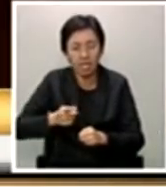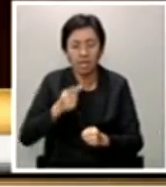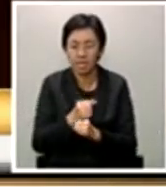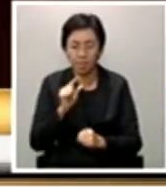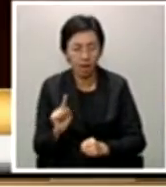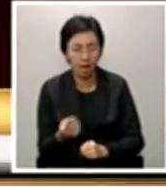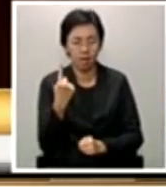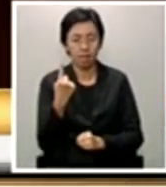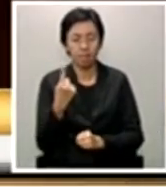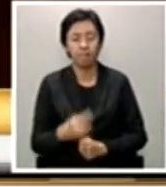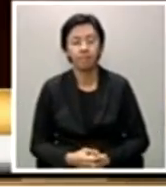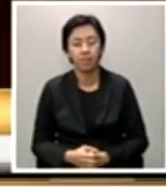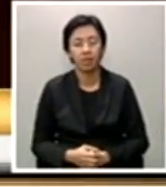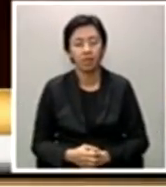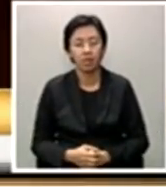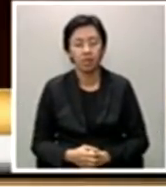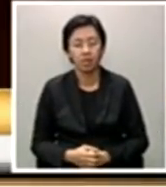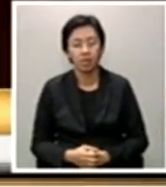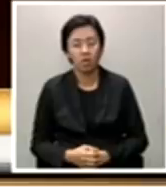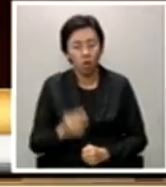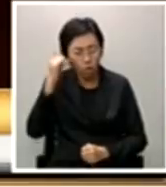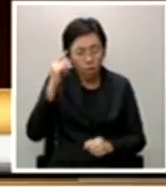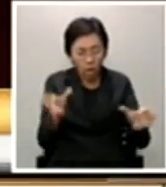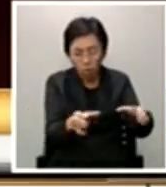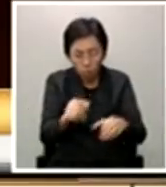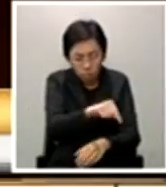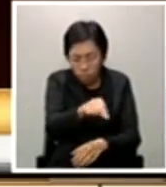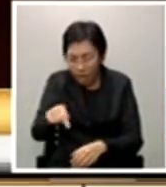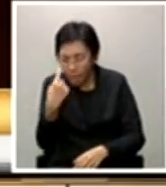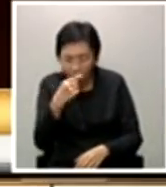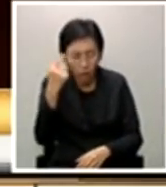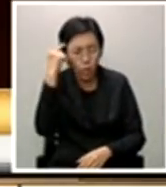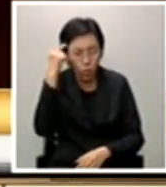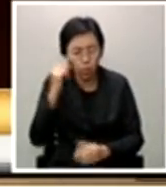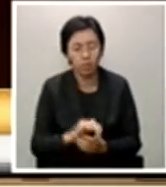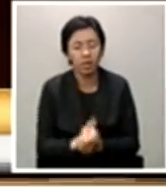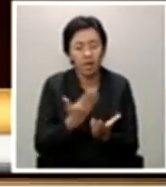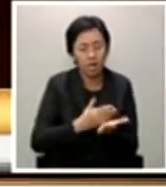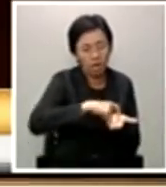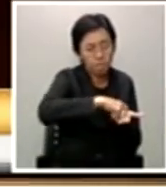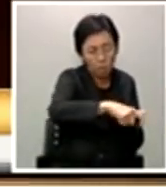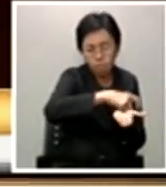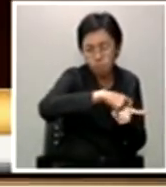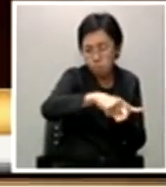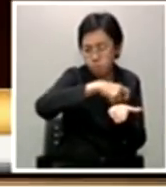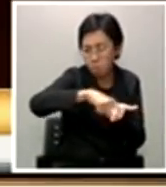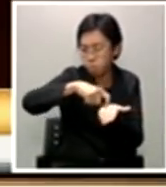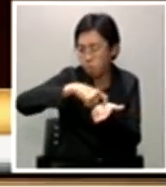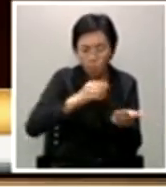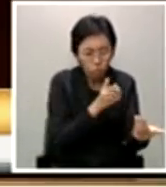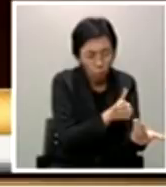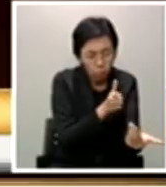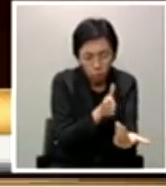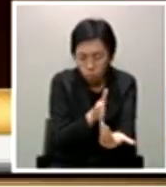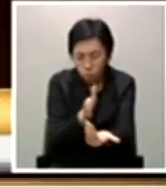จังคุณสามารถทาร์เก็ตได้เลยว่ากลุ่มเป้าหมายคุณคือใครคุณยิงเงินได้โดยตรงโดยที่ไม่มีคอร์รัปชันได้เลยมัน